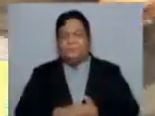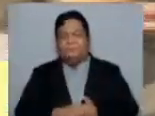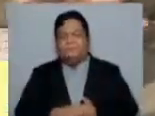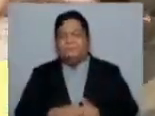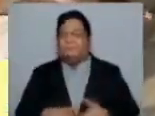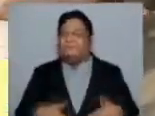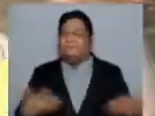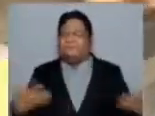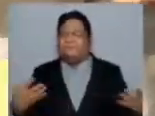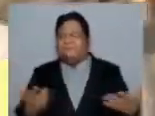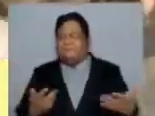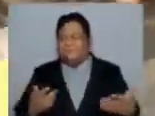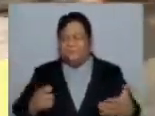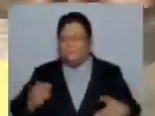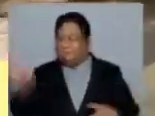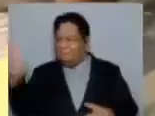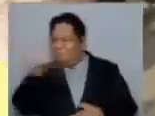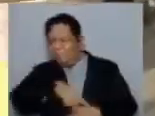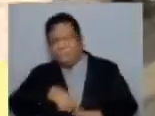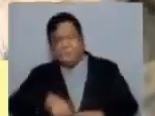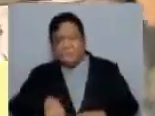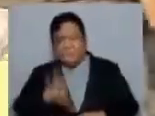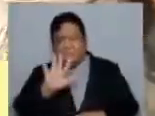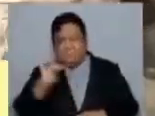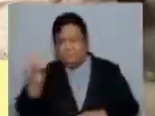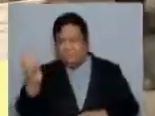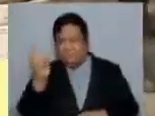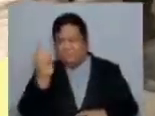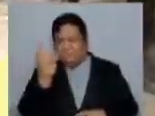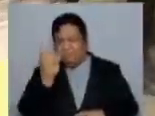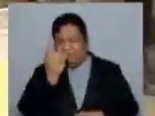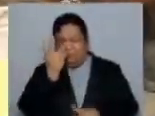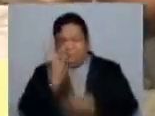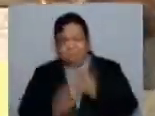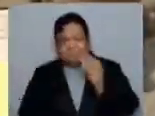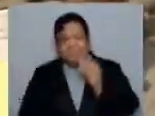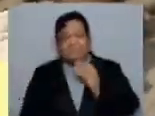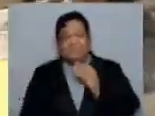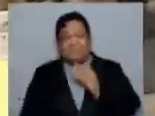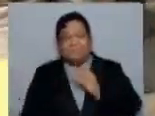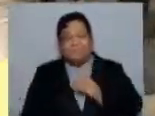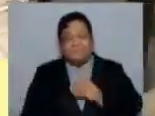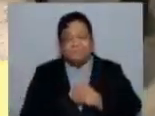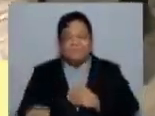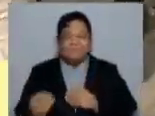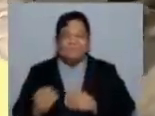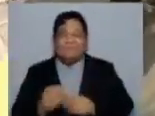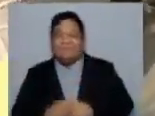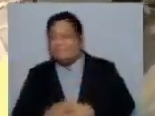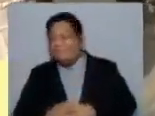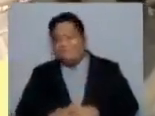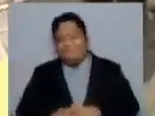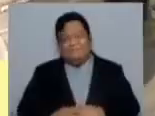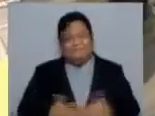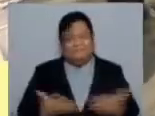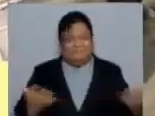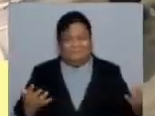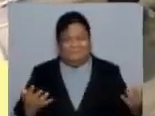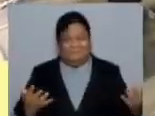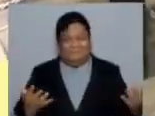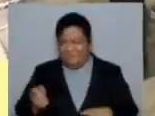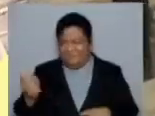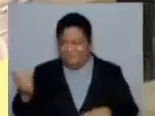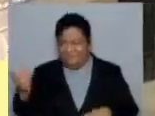namang maglaho ng pag-ibig mo, sinta. Daig mo pang